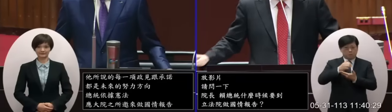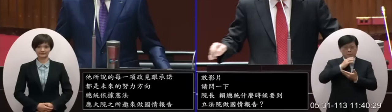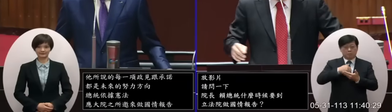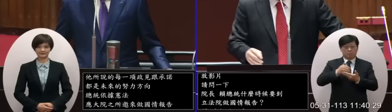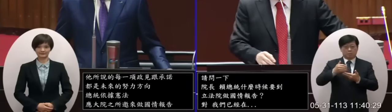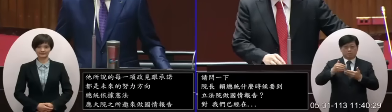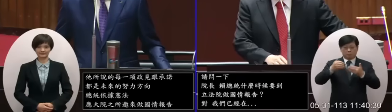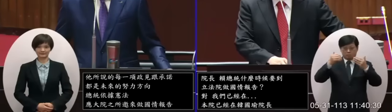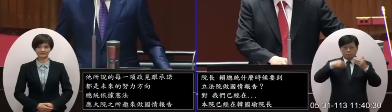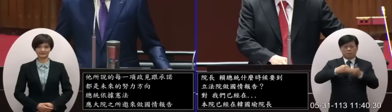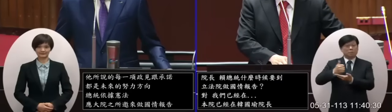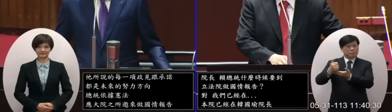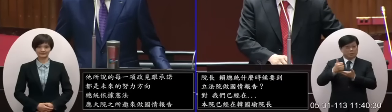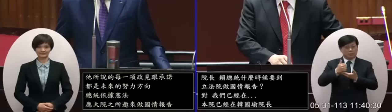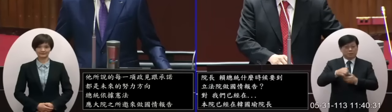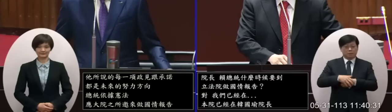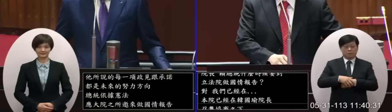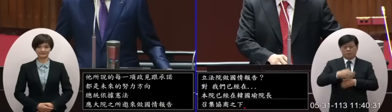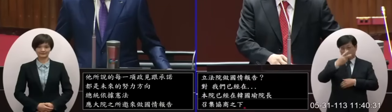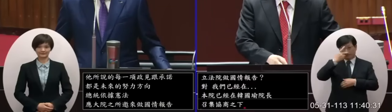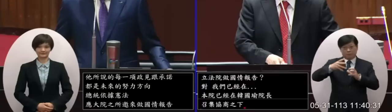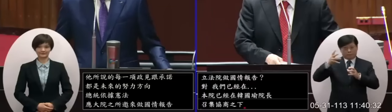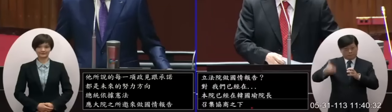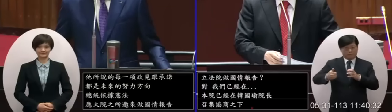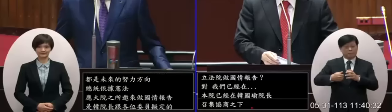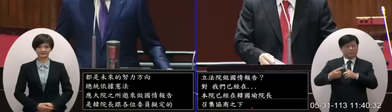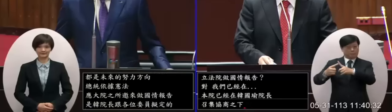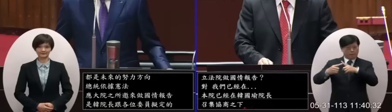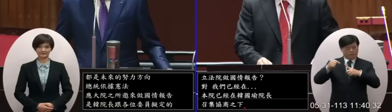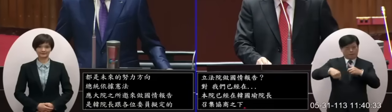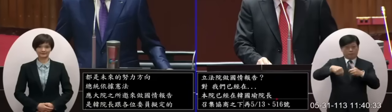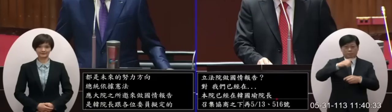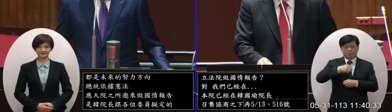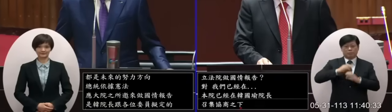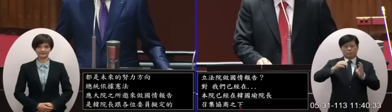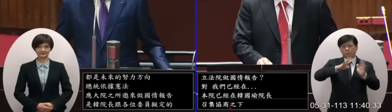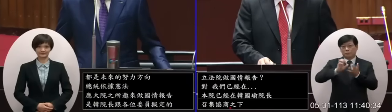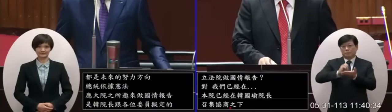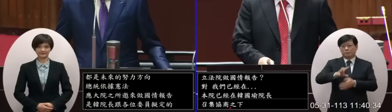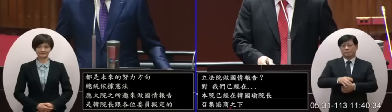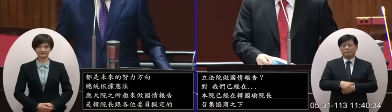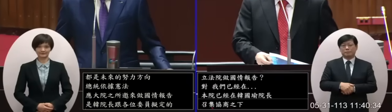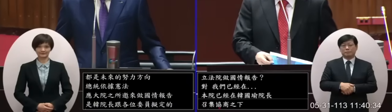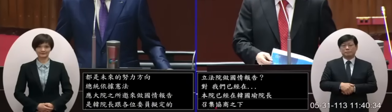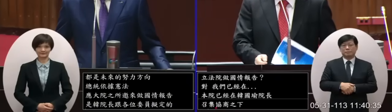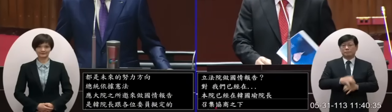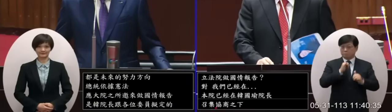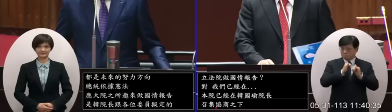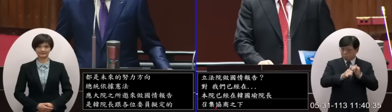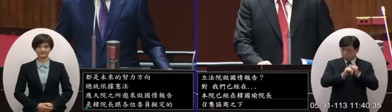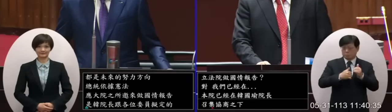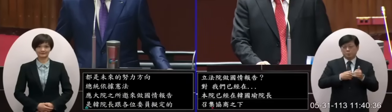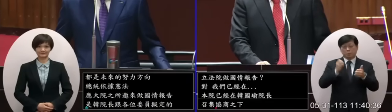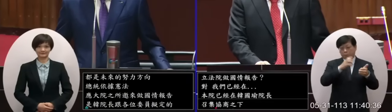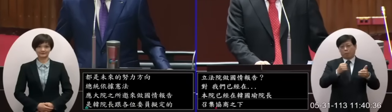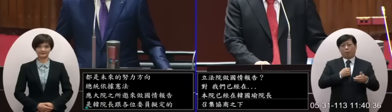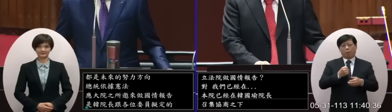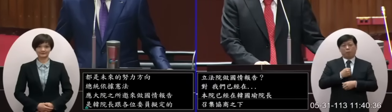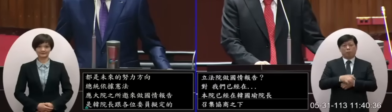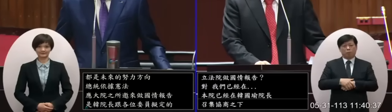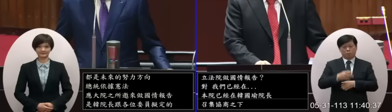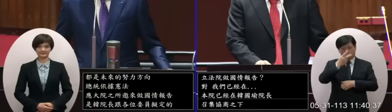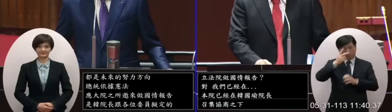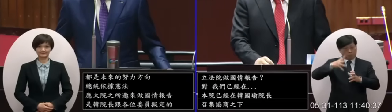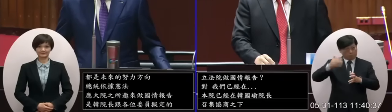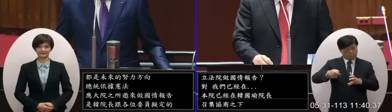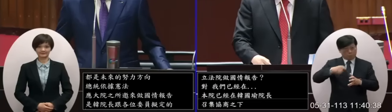长，隆重的邀请赖清德总统到院来做国情报告，让人民知道赖